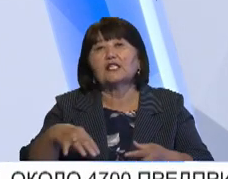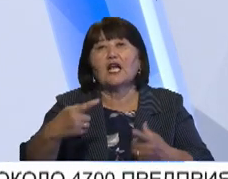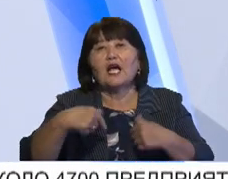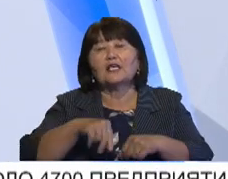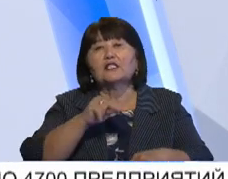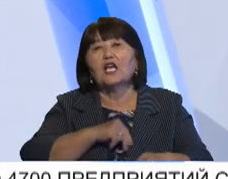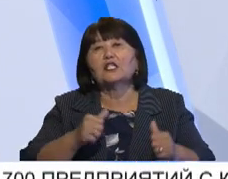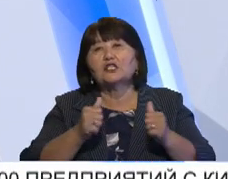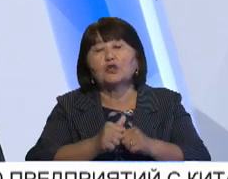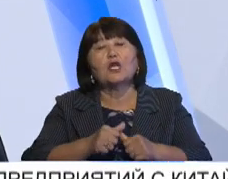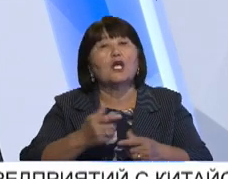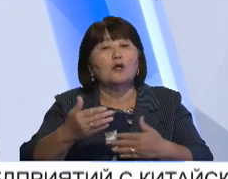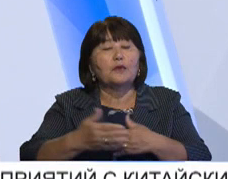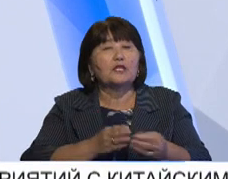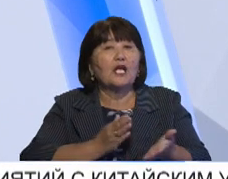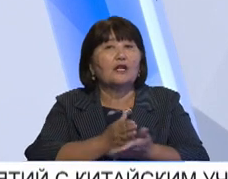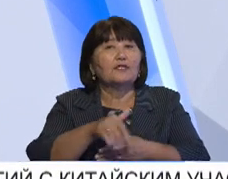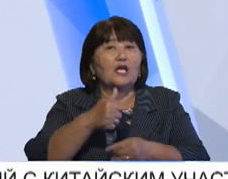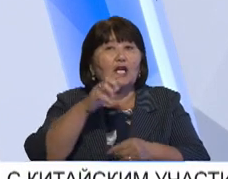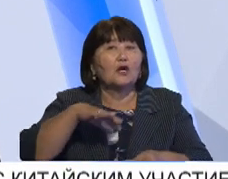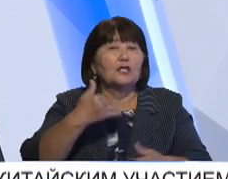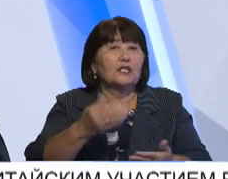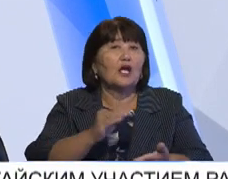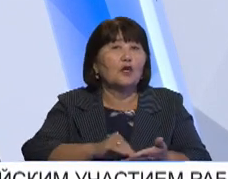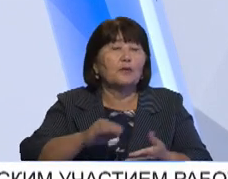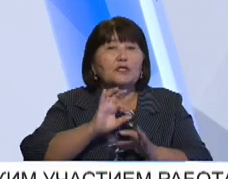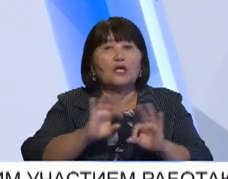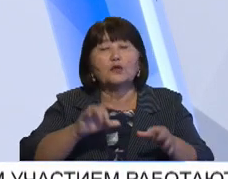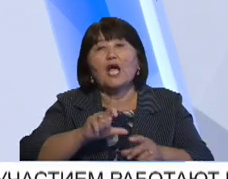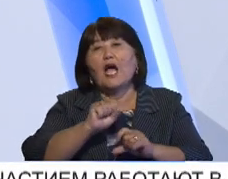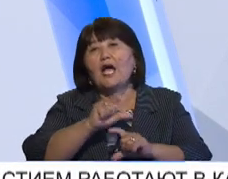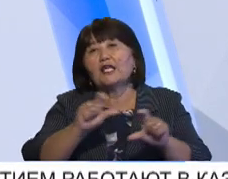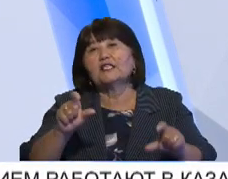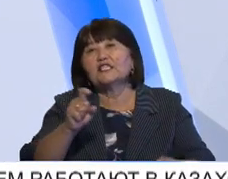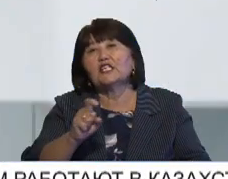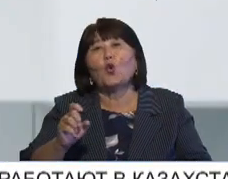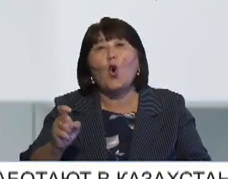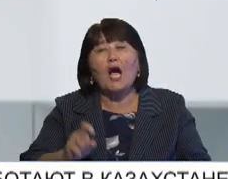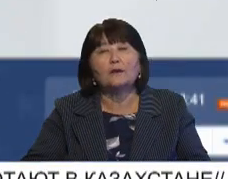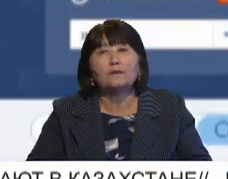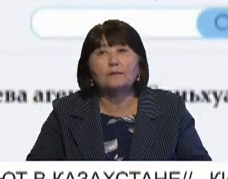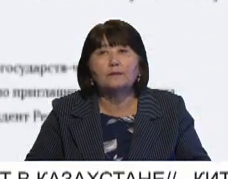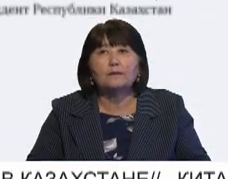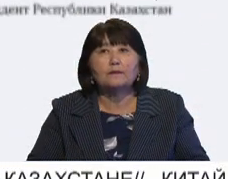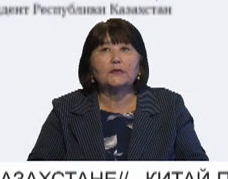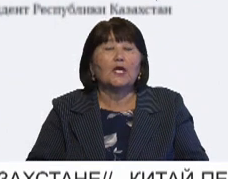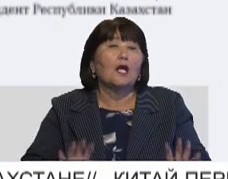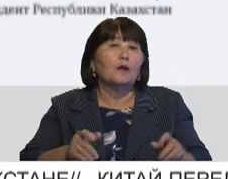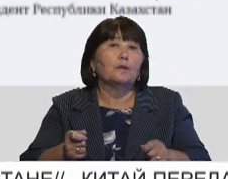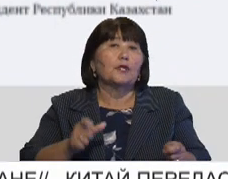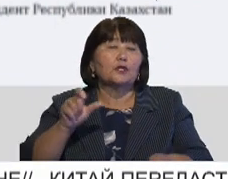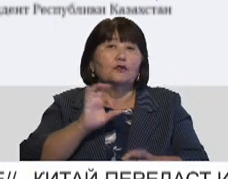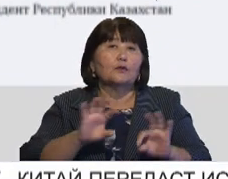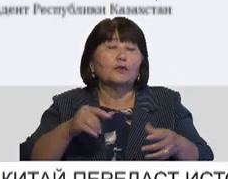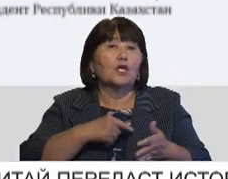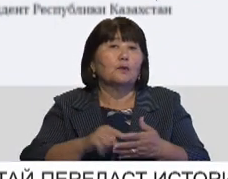сотрудничества в преддверие визита глава государства дал письменное интервью агентству синьхуа президент своём